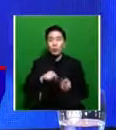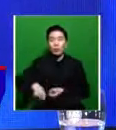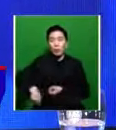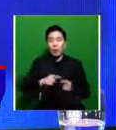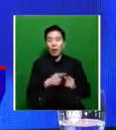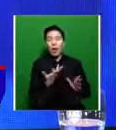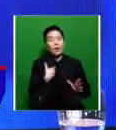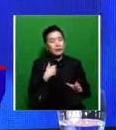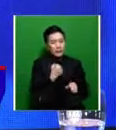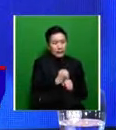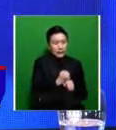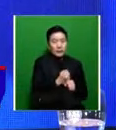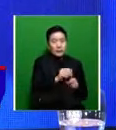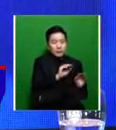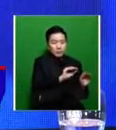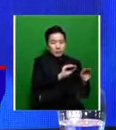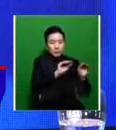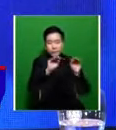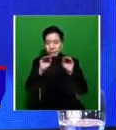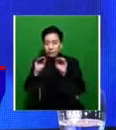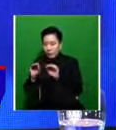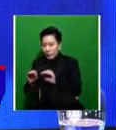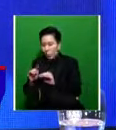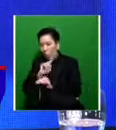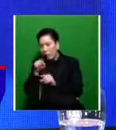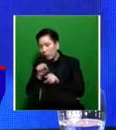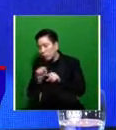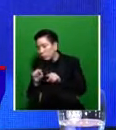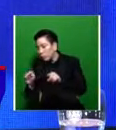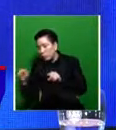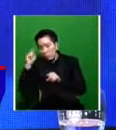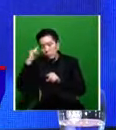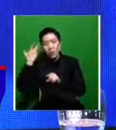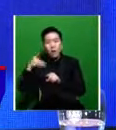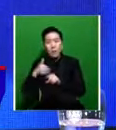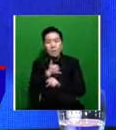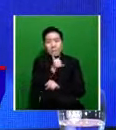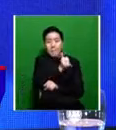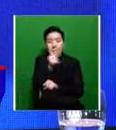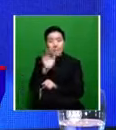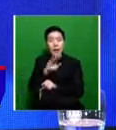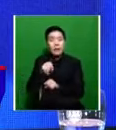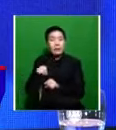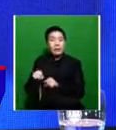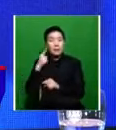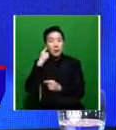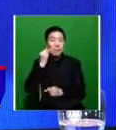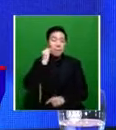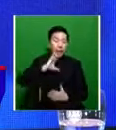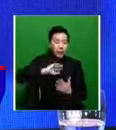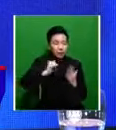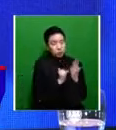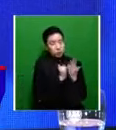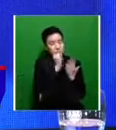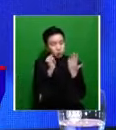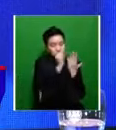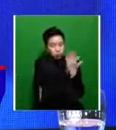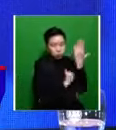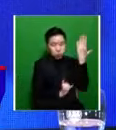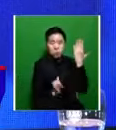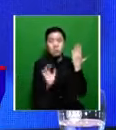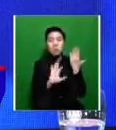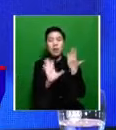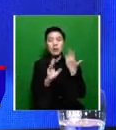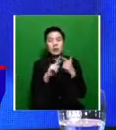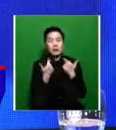ความเสียสละของพี่น้องประชาชนที่จะให้ความร่วมมือไม่เดินทางกับภูมิลำเนานะครับในช่วงสงก